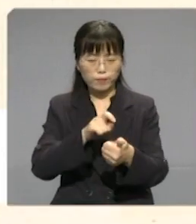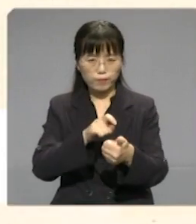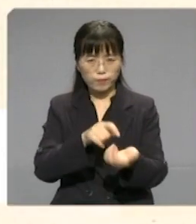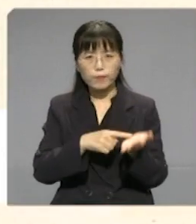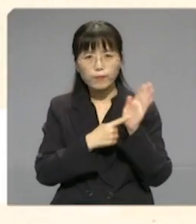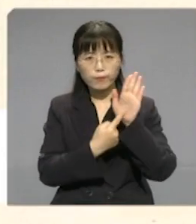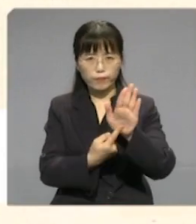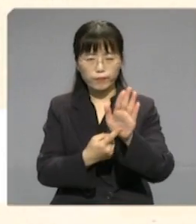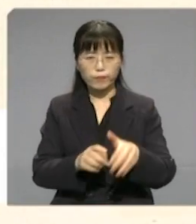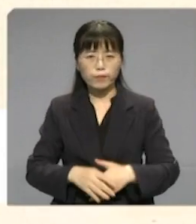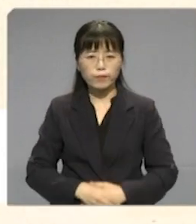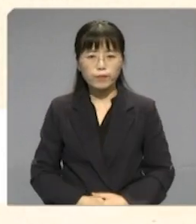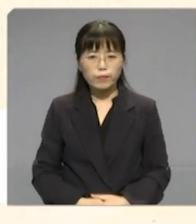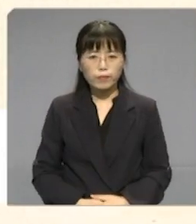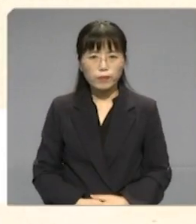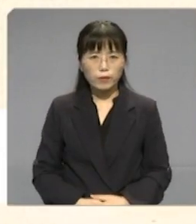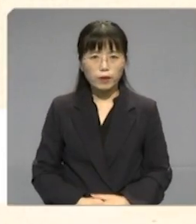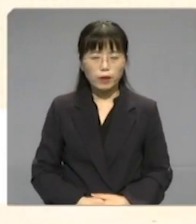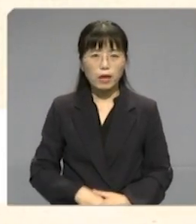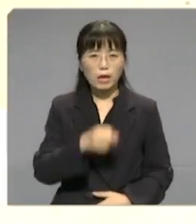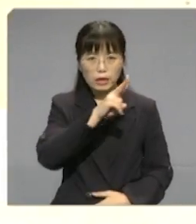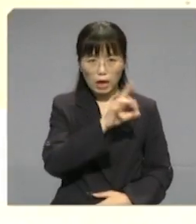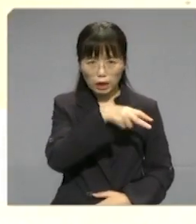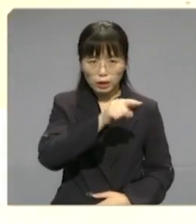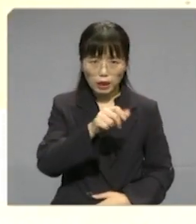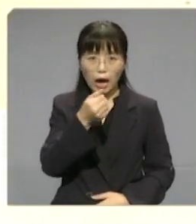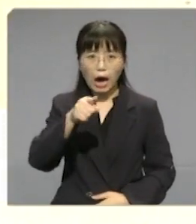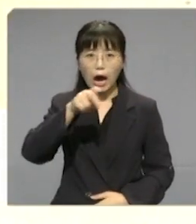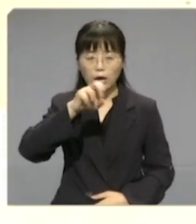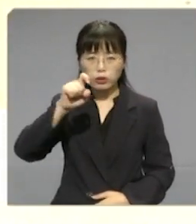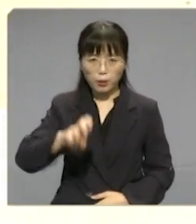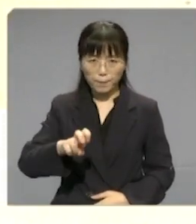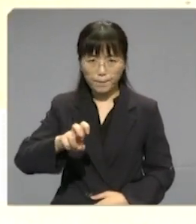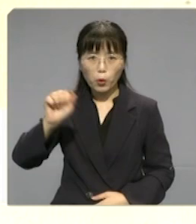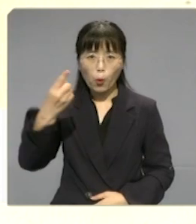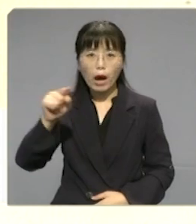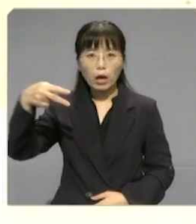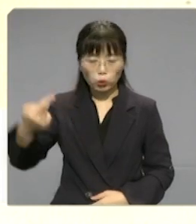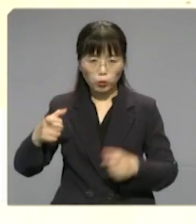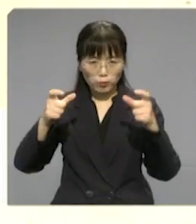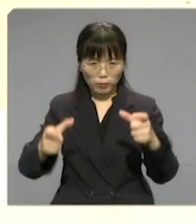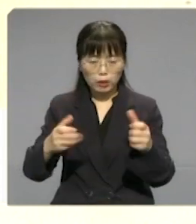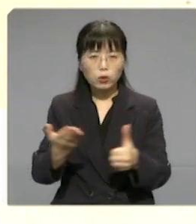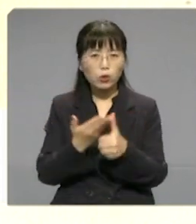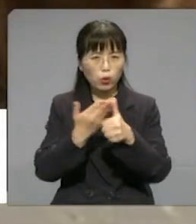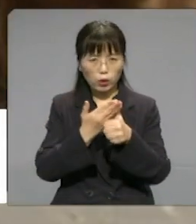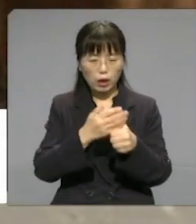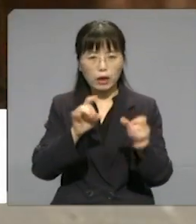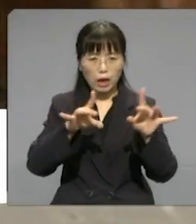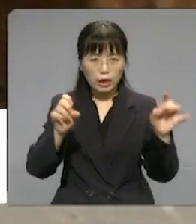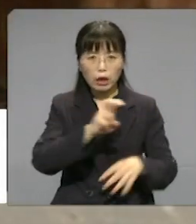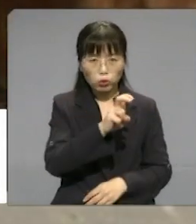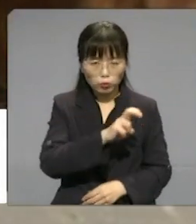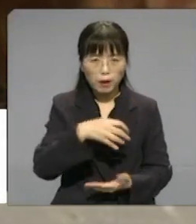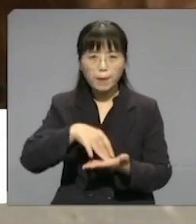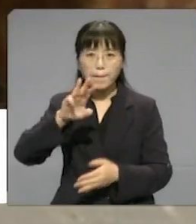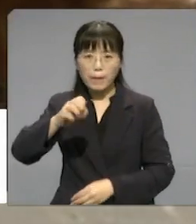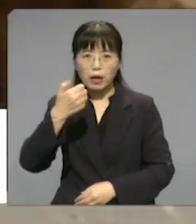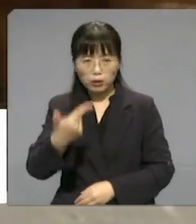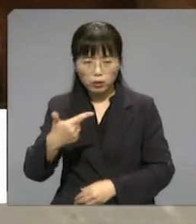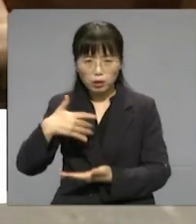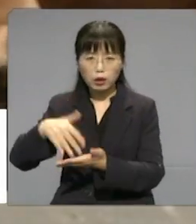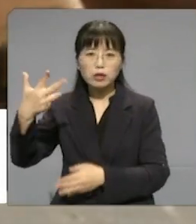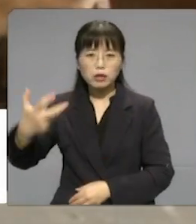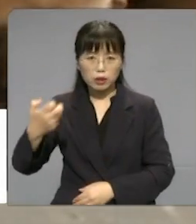나왔다고 밝혔습니다 양사면 하점면 화도면 있는 이들 농가에서는 각 20마리 4여 마리